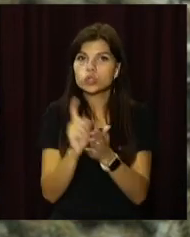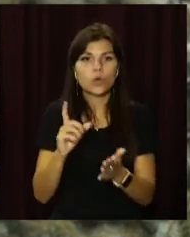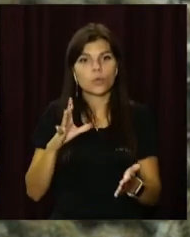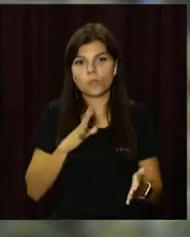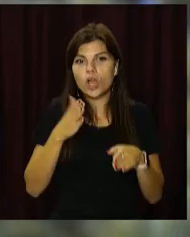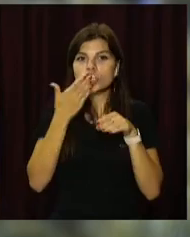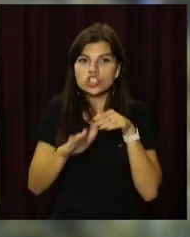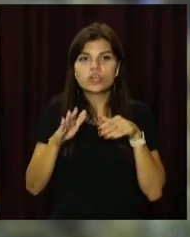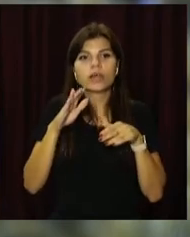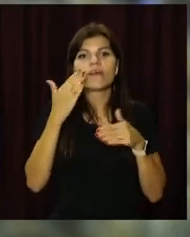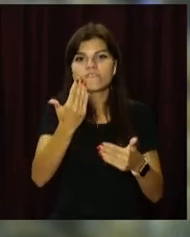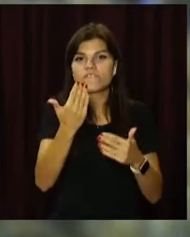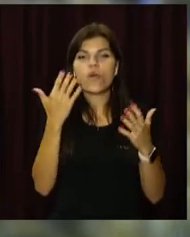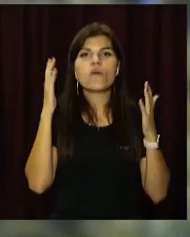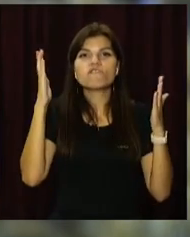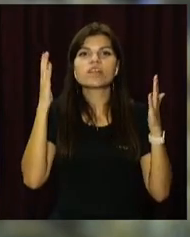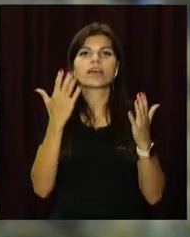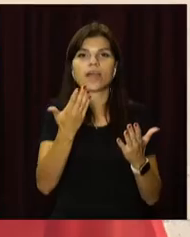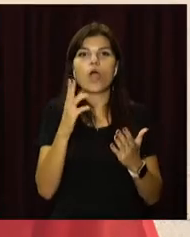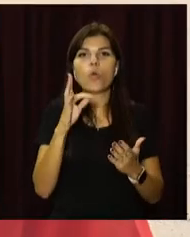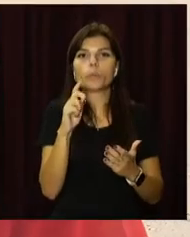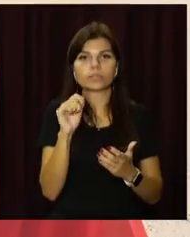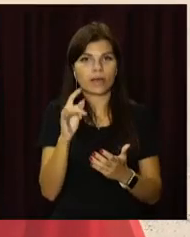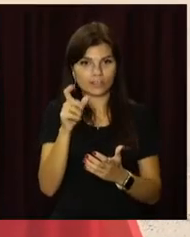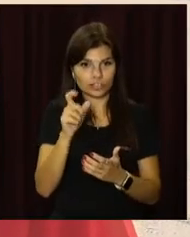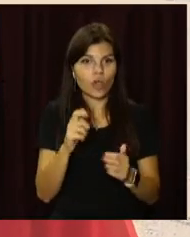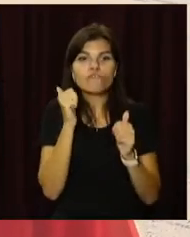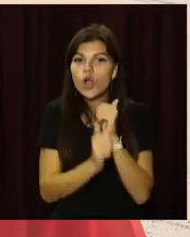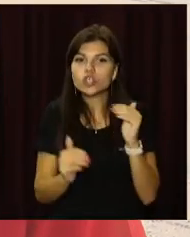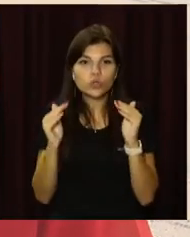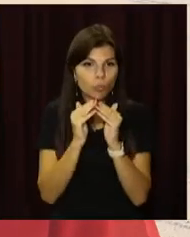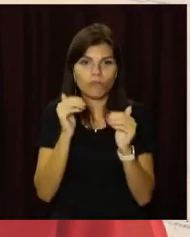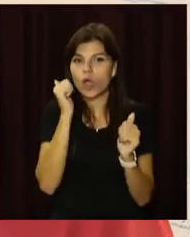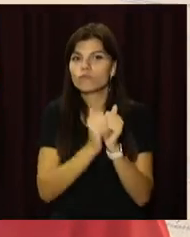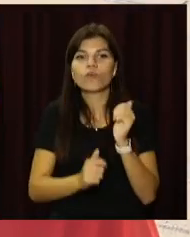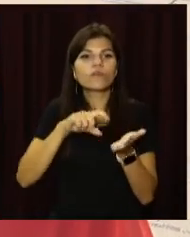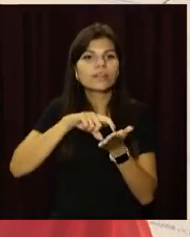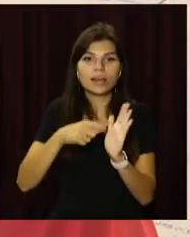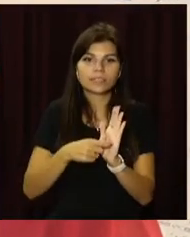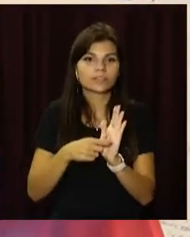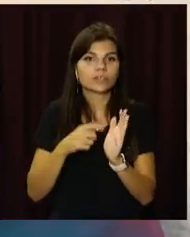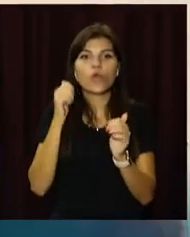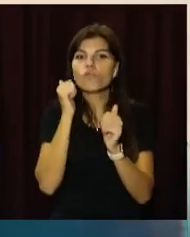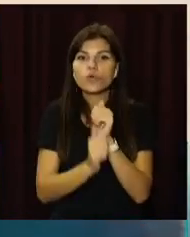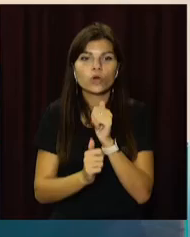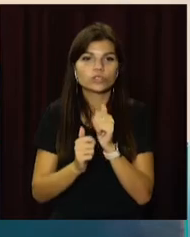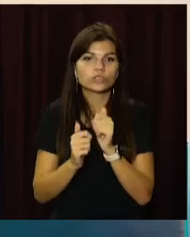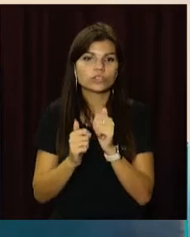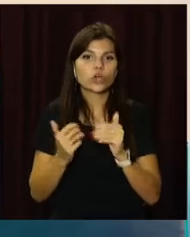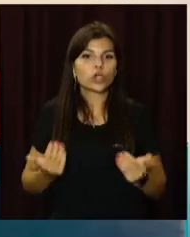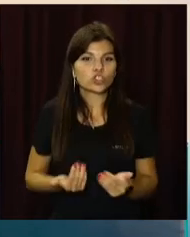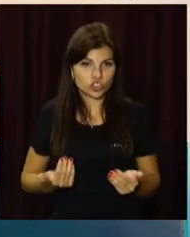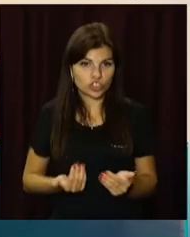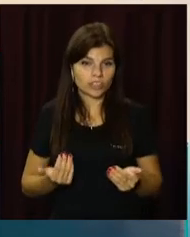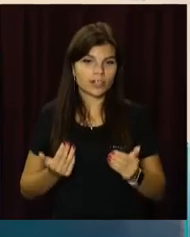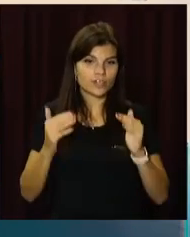бути частинка творчості великого Кобзаря. В кожній домівці, в кожному класі, в кожного